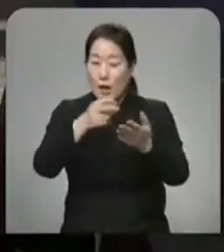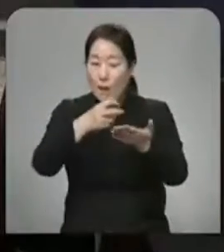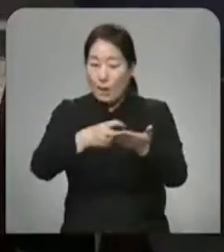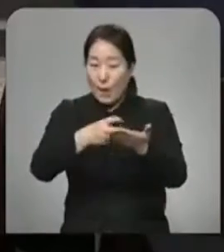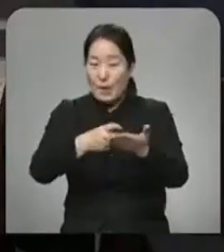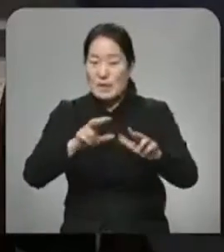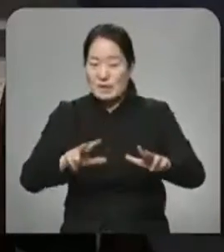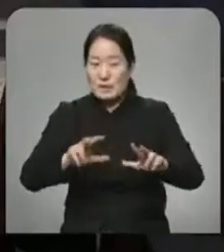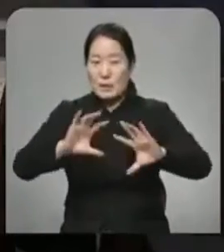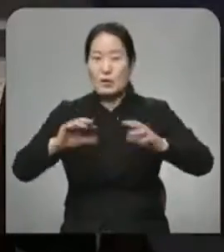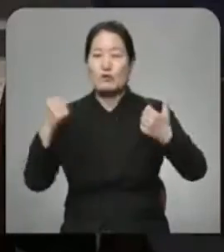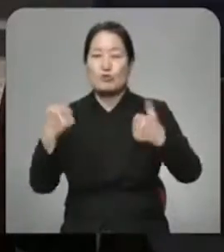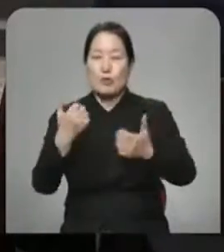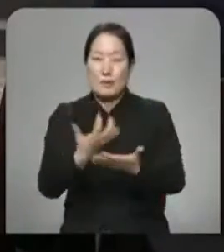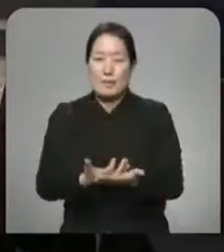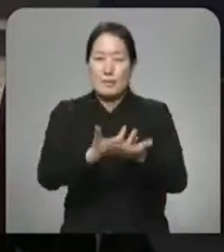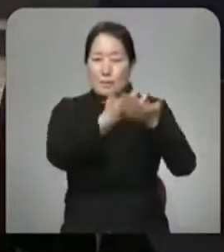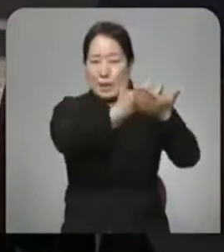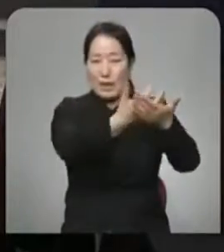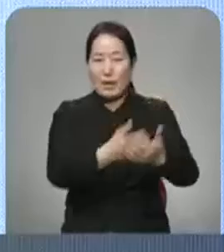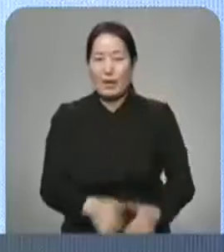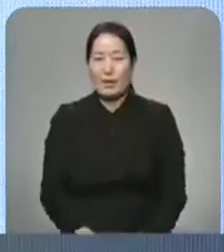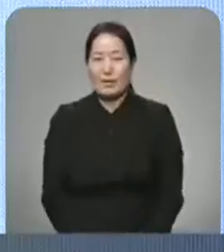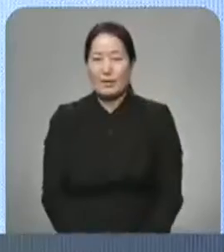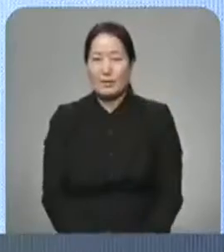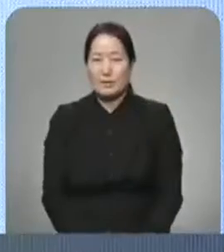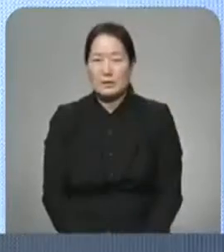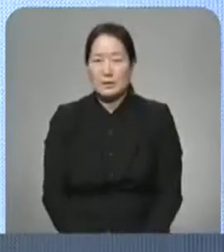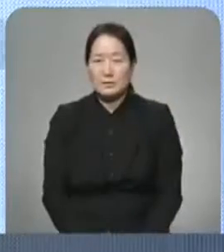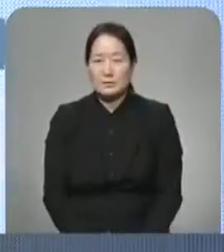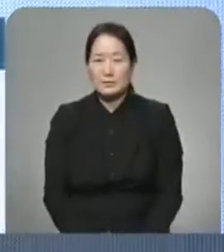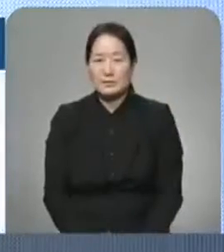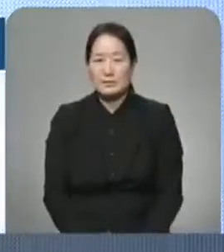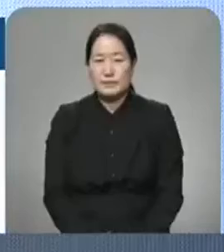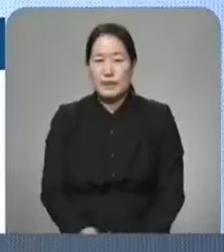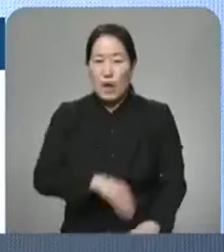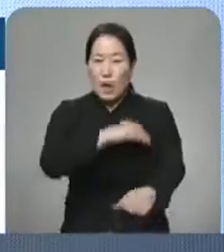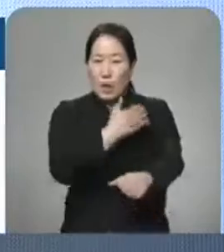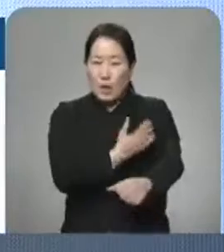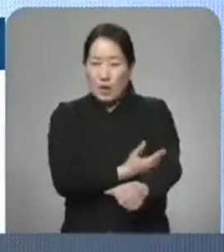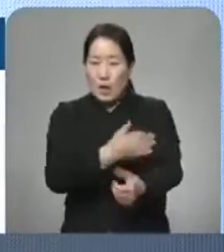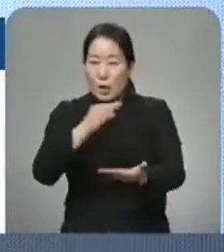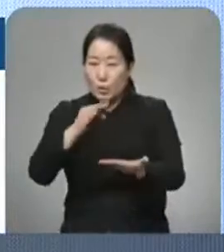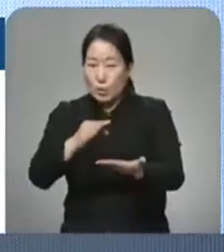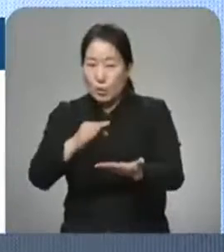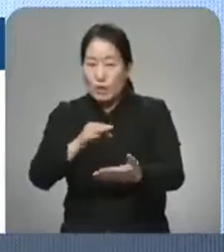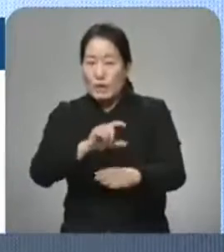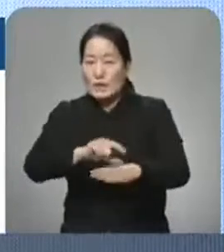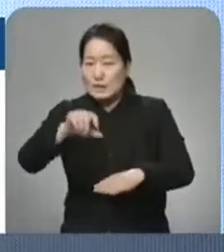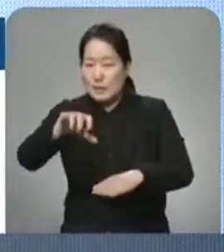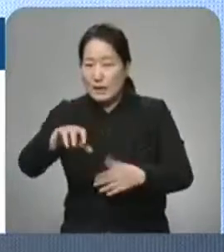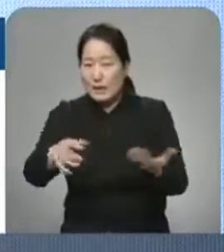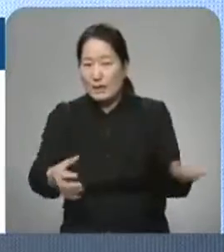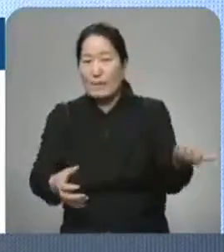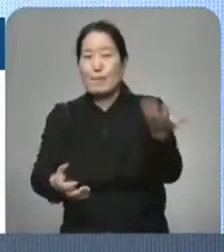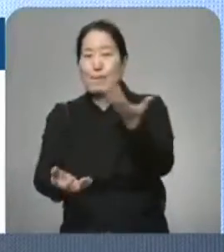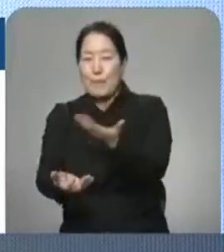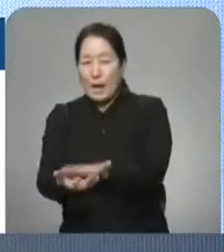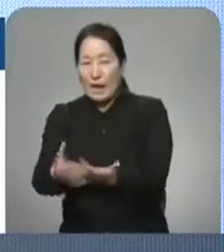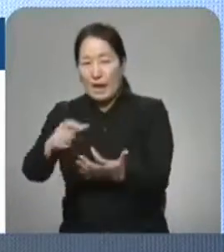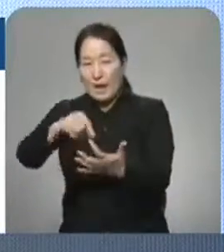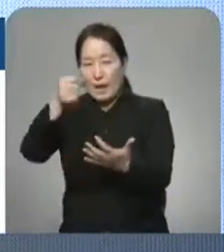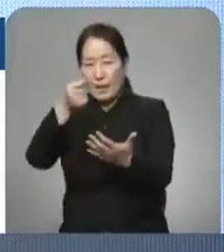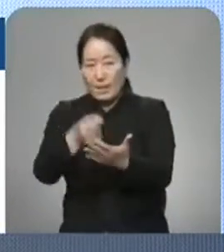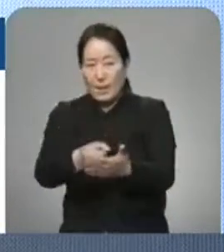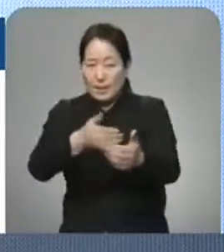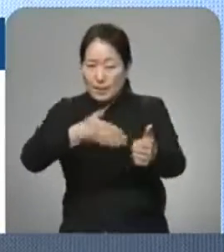이미 국회에 상정돼 있습니다. 권력과 돈을 지방으로 이양하는 방식을 채택해 주십사하고 강력히